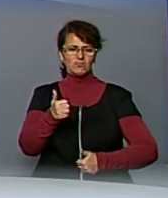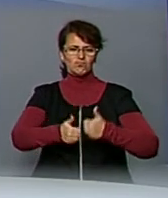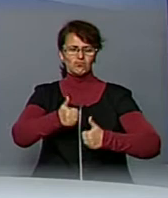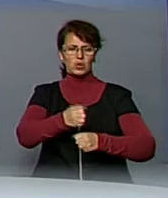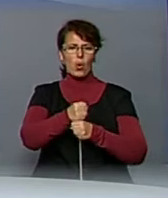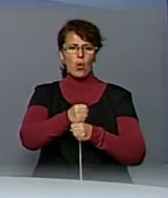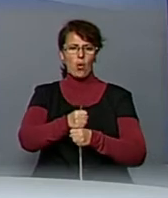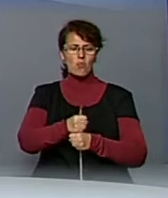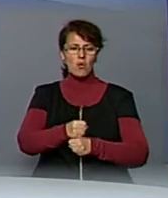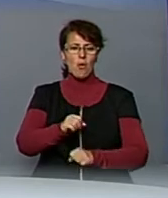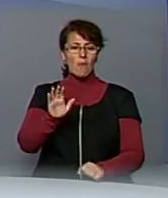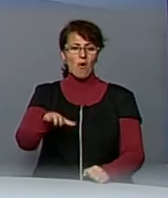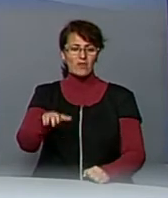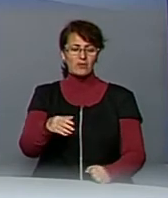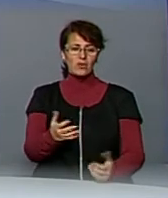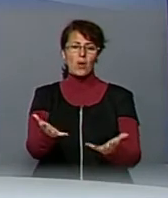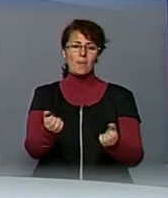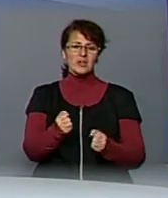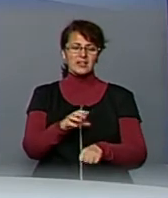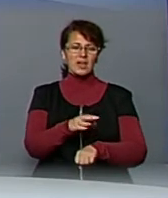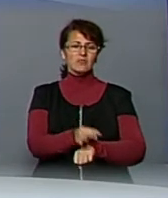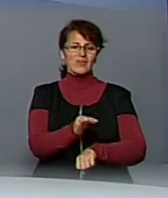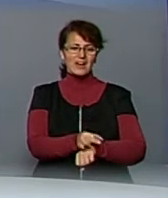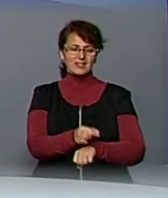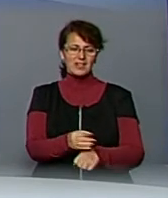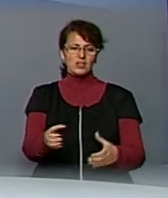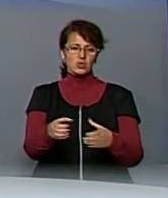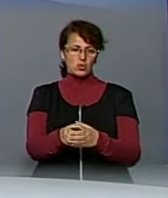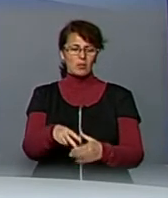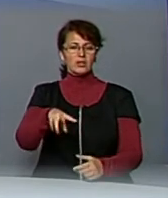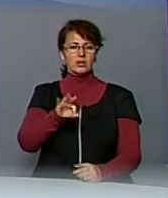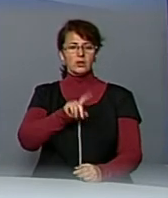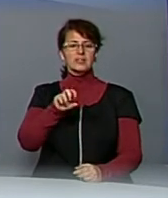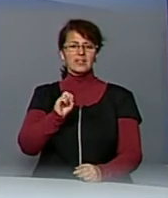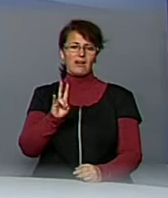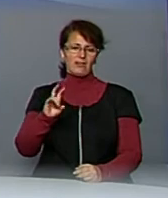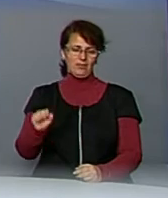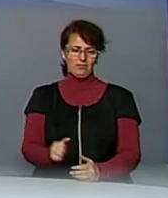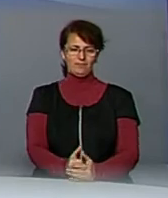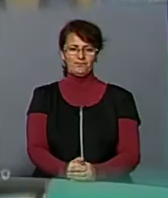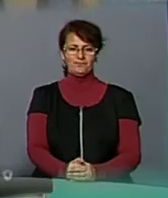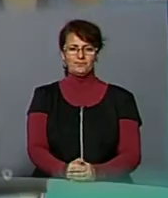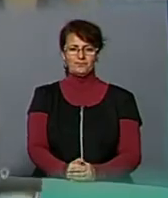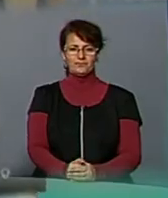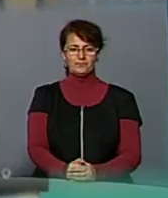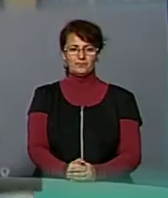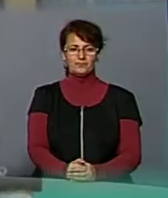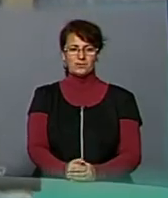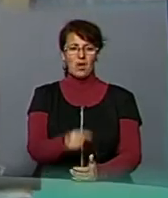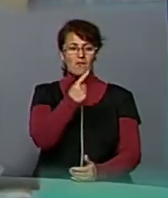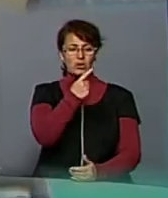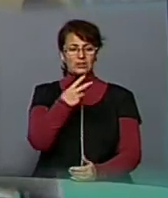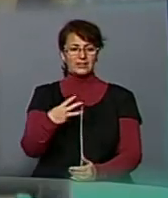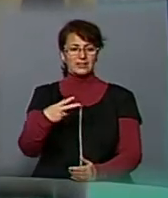вдома приймав швейцарську «Лозанну». Як завершився перший матч цієї стадії, знають наші журналісти. В